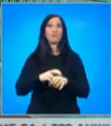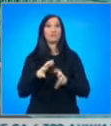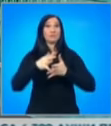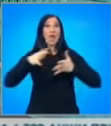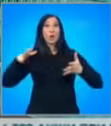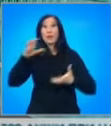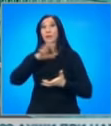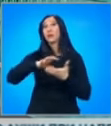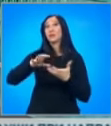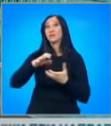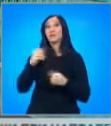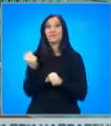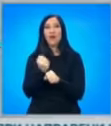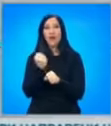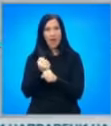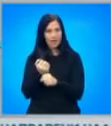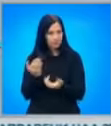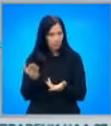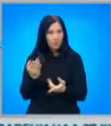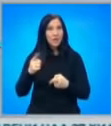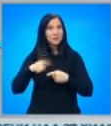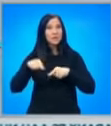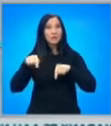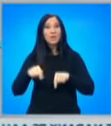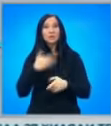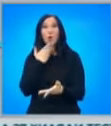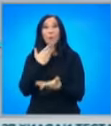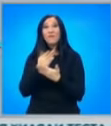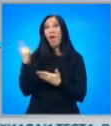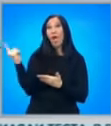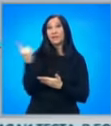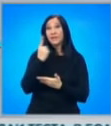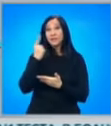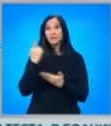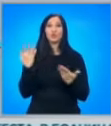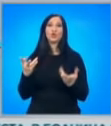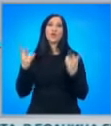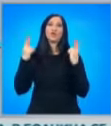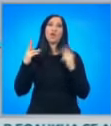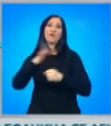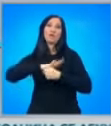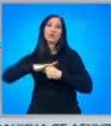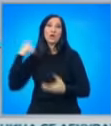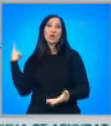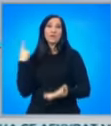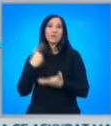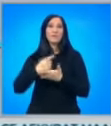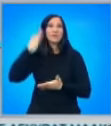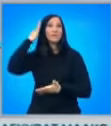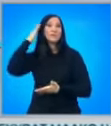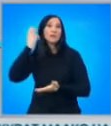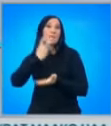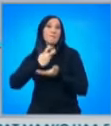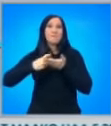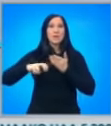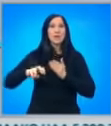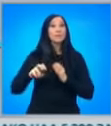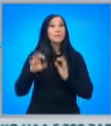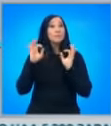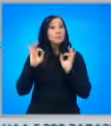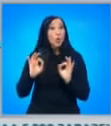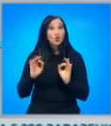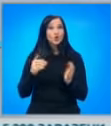криза в кариерата му. Съдът днес обяви единствено, че решението е възоснова на заповедта на министъра на имиграцията.